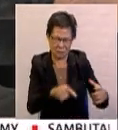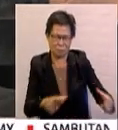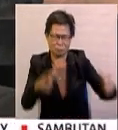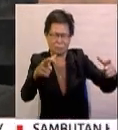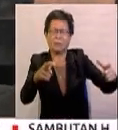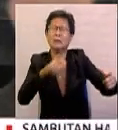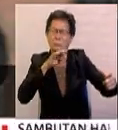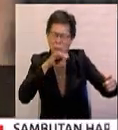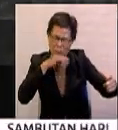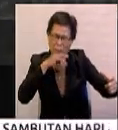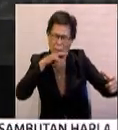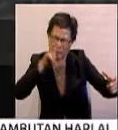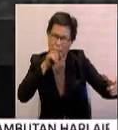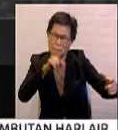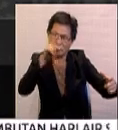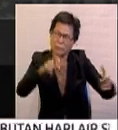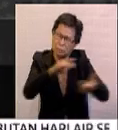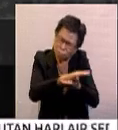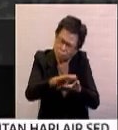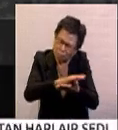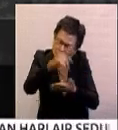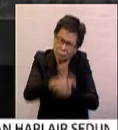kena bersihkan.